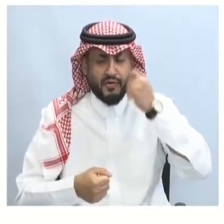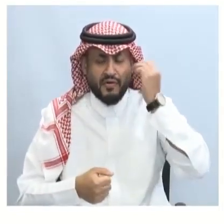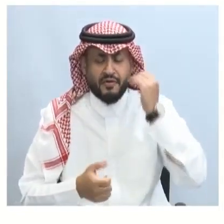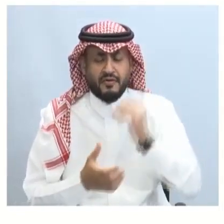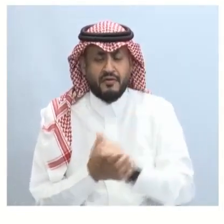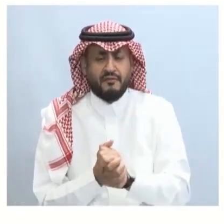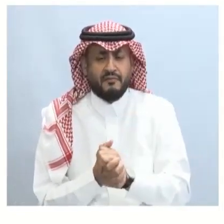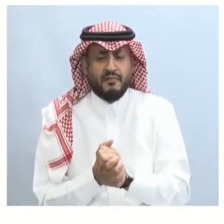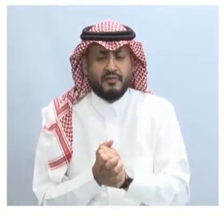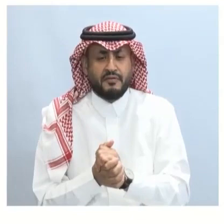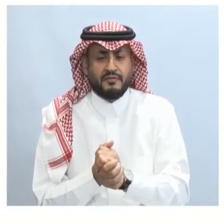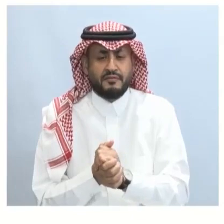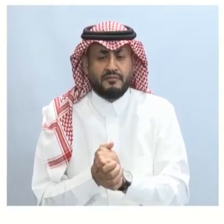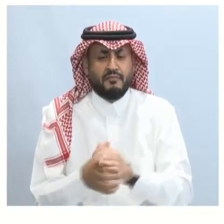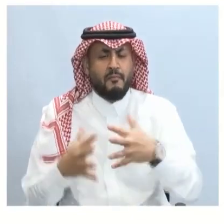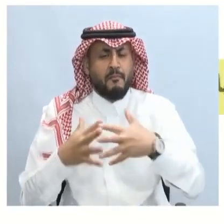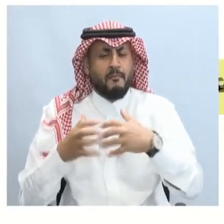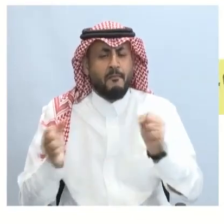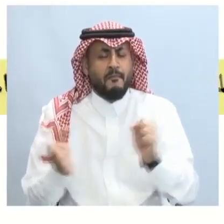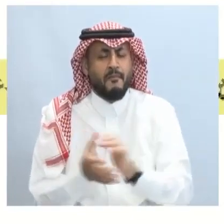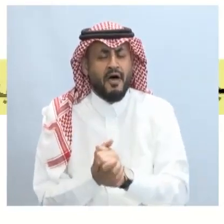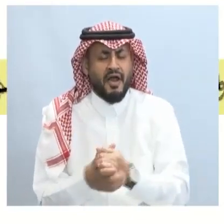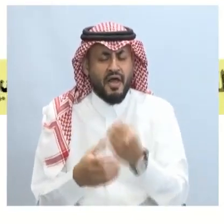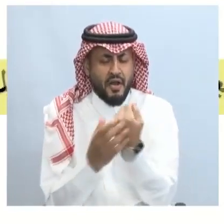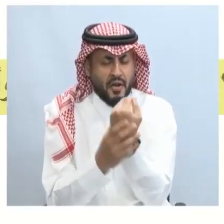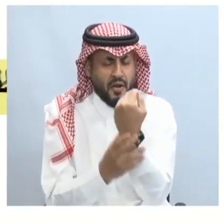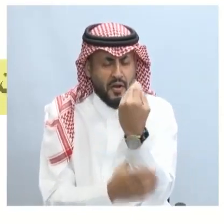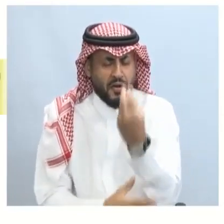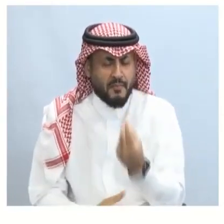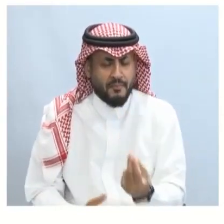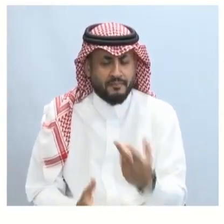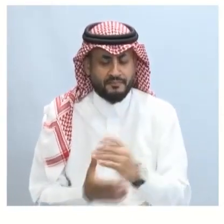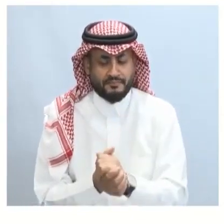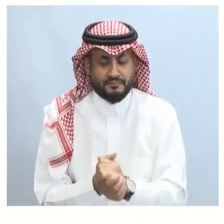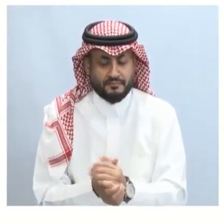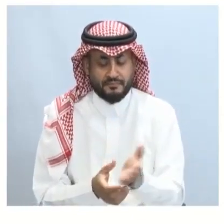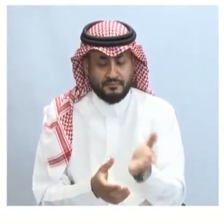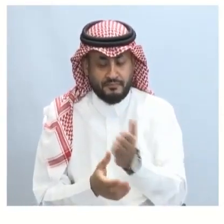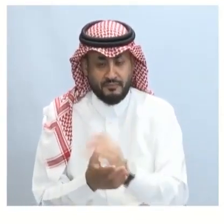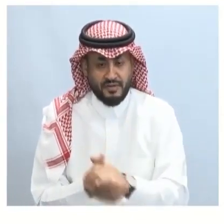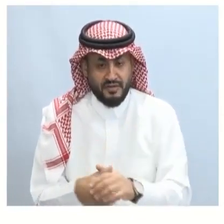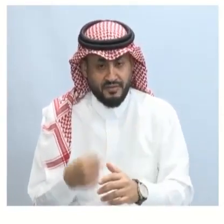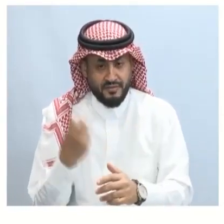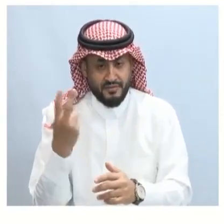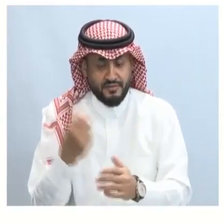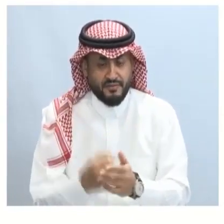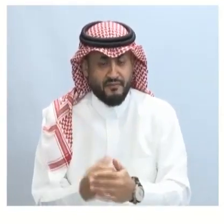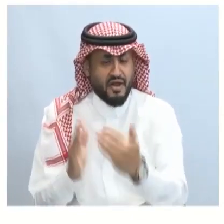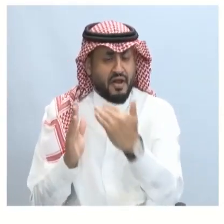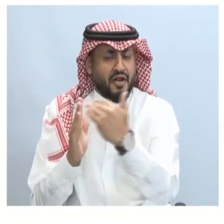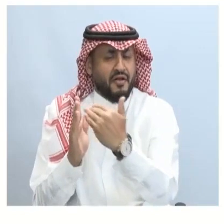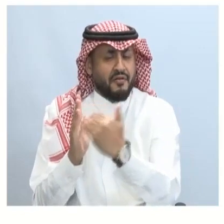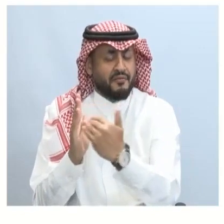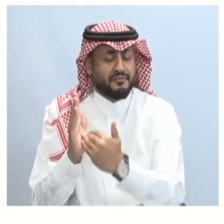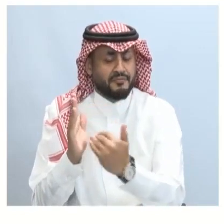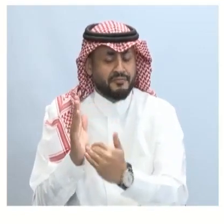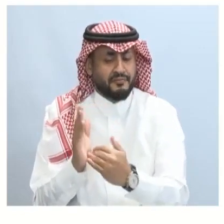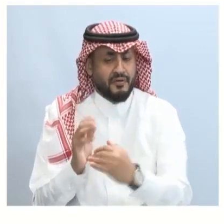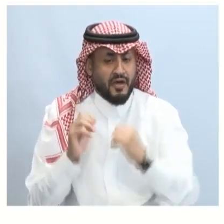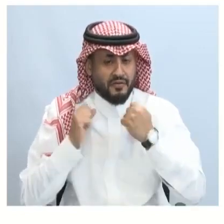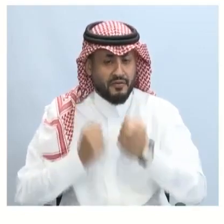معنى اصباغ الوضوء ثانيا ان يعدد الطالب او الطالبه